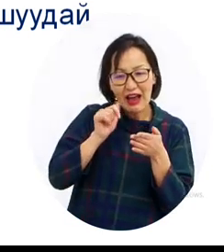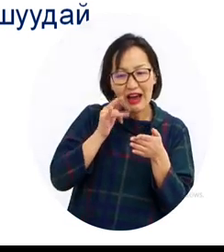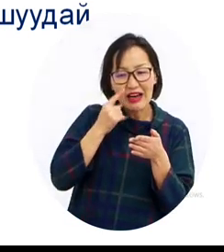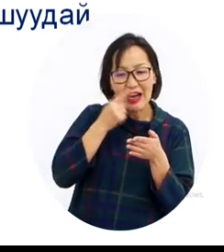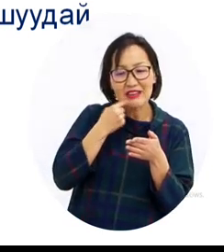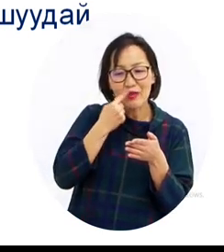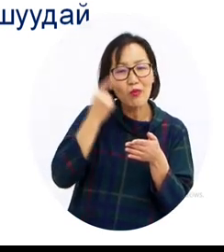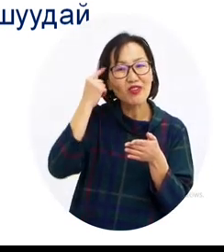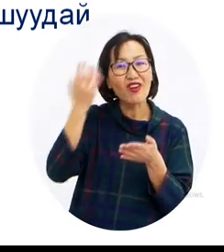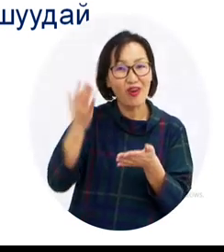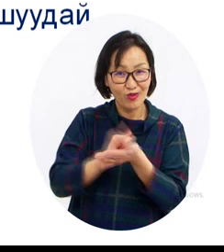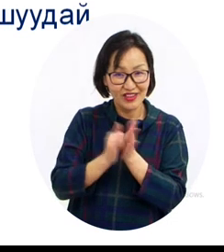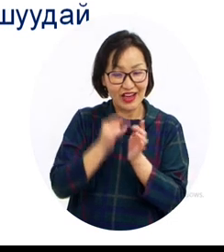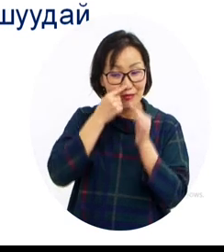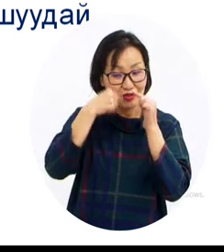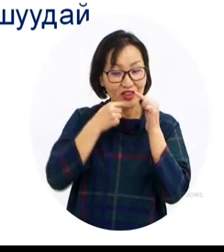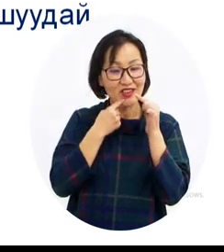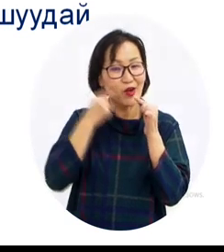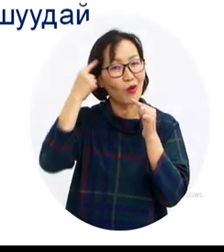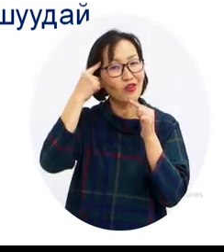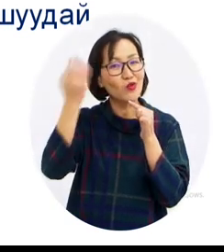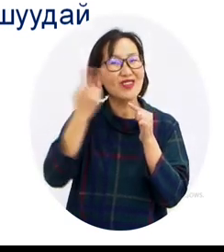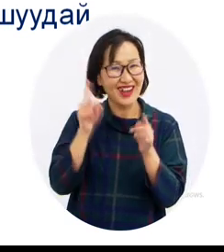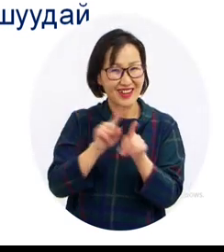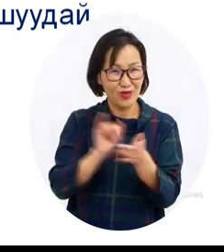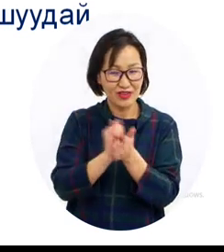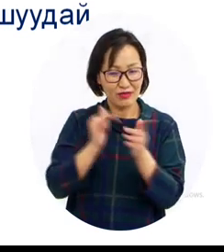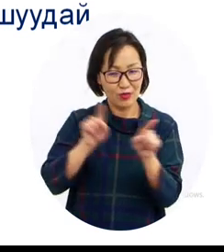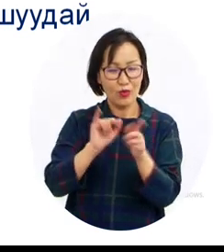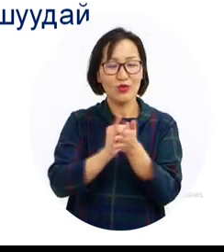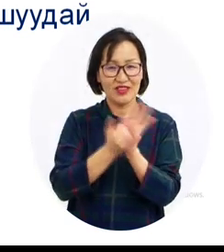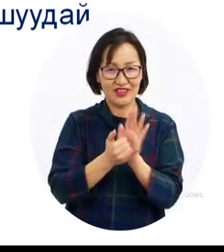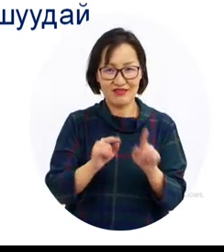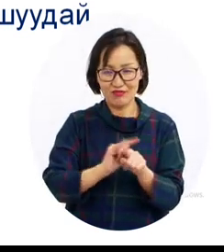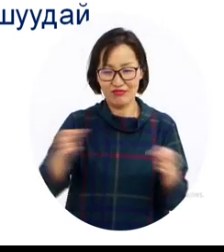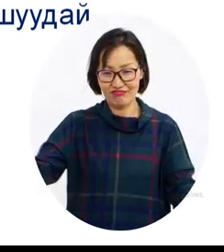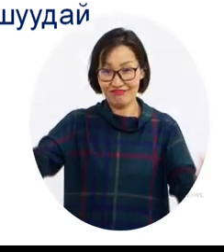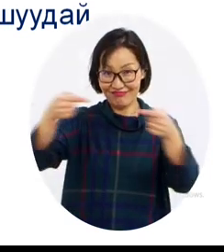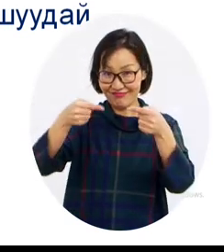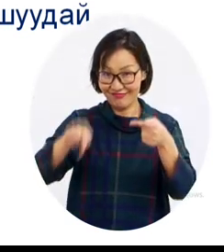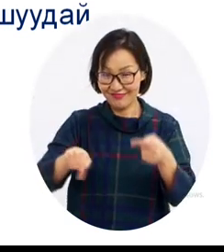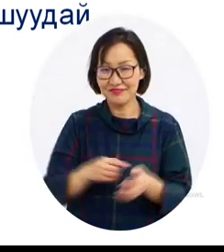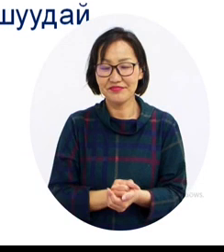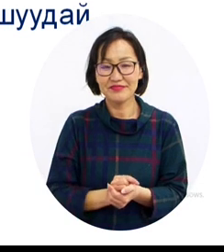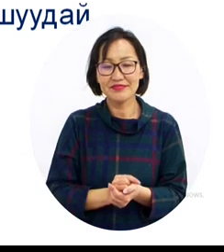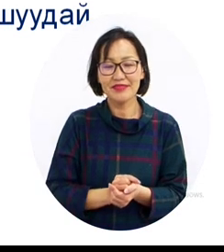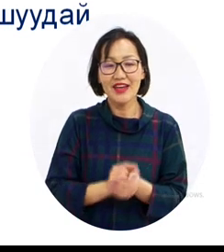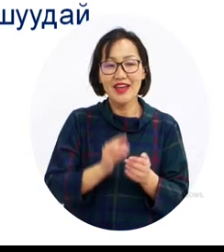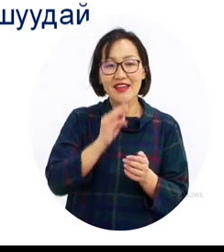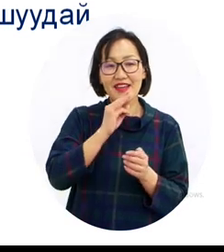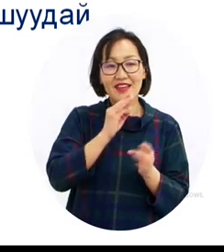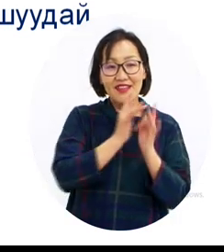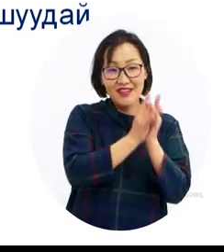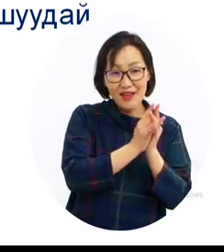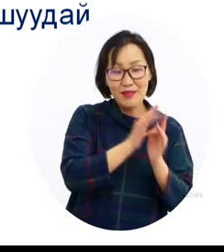хагархаага хамаатараа гэд зарим хүмүүс хэлж байдаг тийм ээ. Төвөнтэй холбогдож байна. За тэгвэл